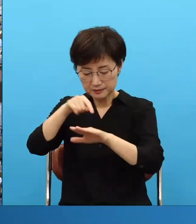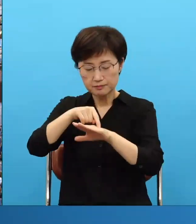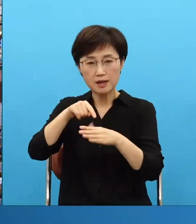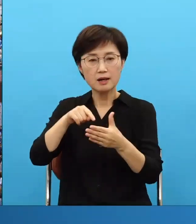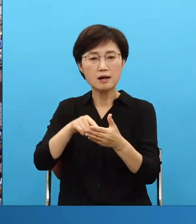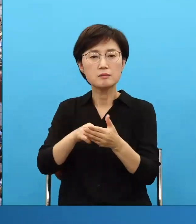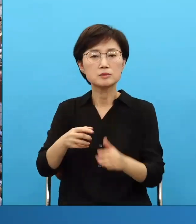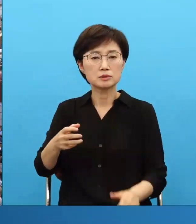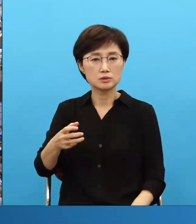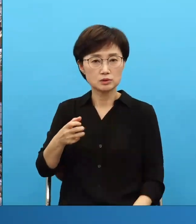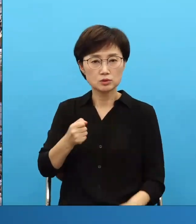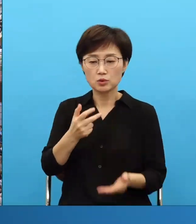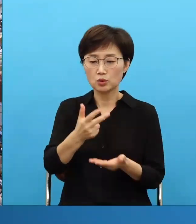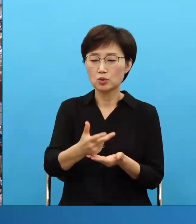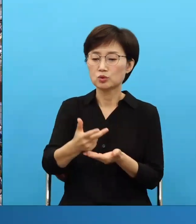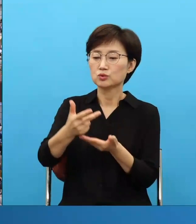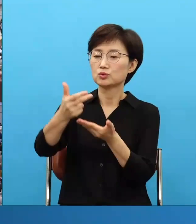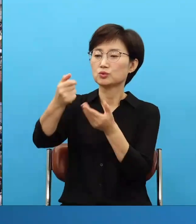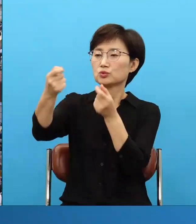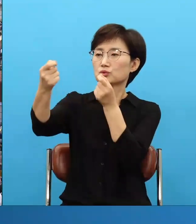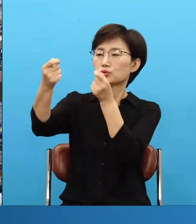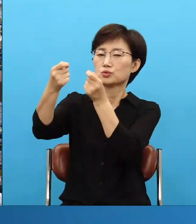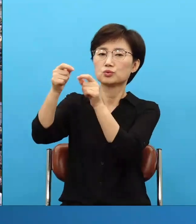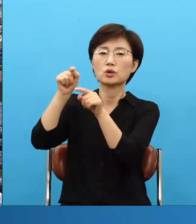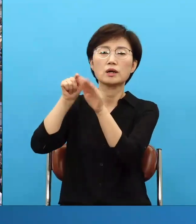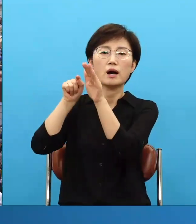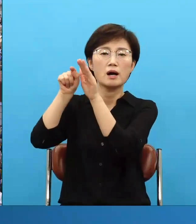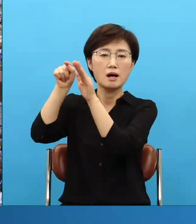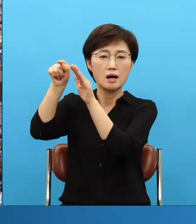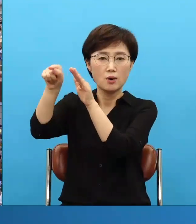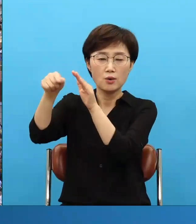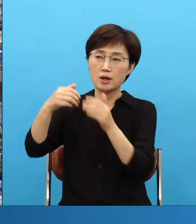믿는 마음으로 주께